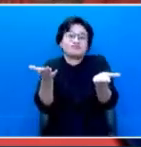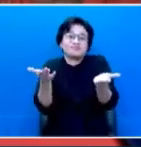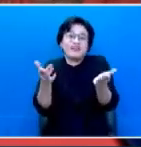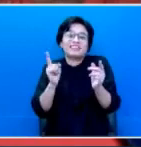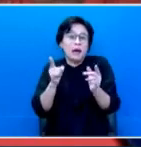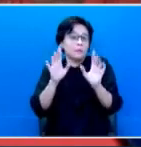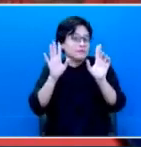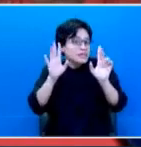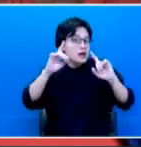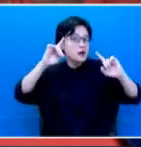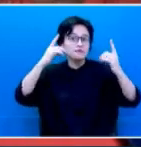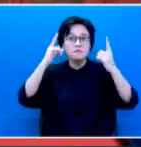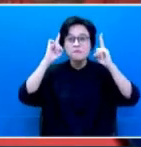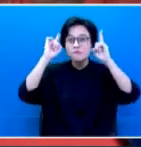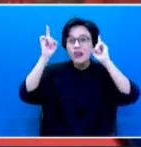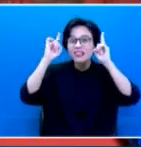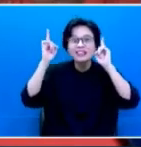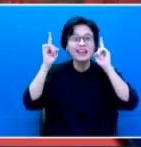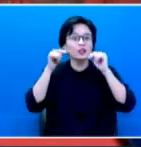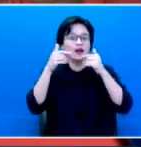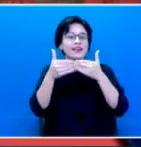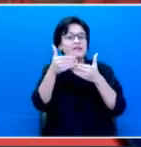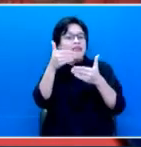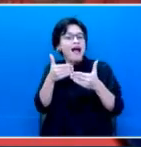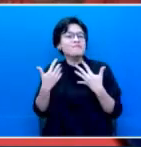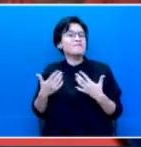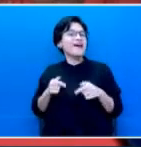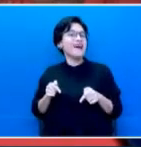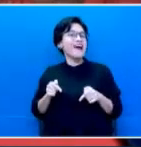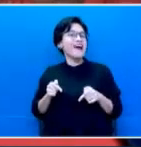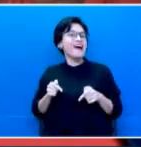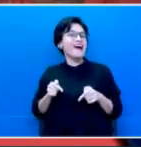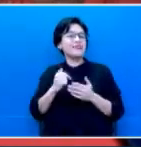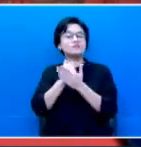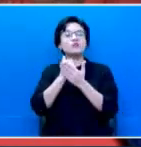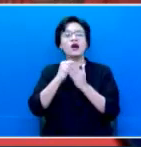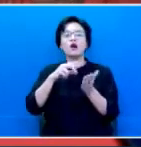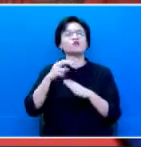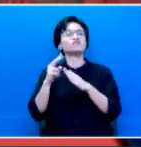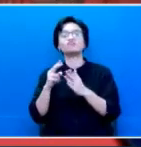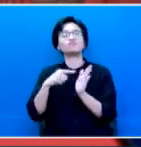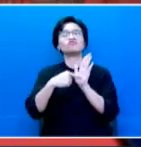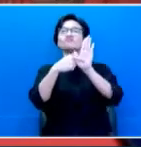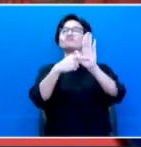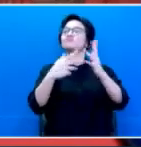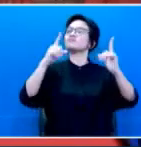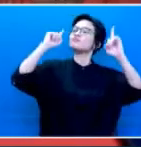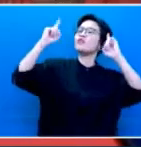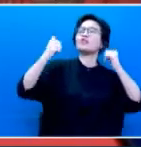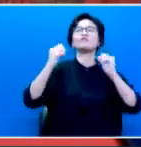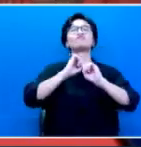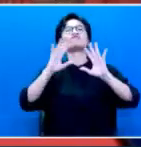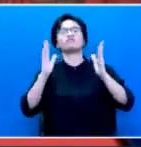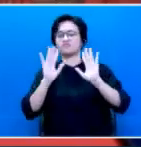politik bukan panggung depan seperti itu politik itu apa yang terjadi sesungguhnya di panggung belakang kan gitu panggung belakang orang